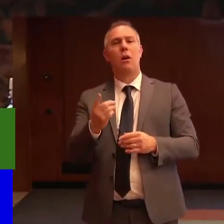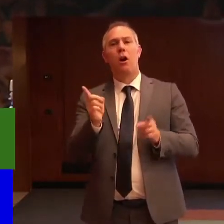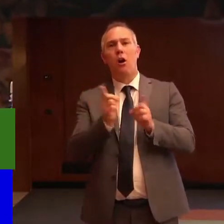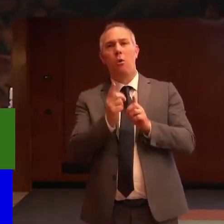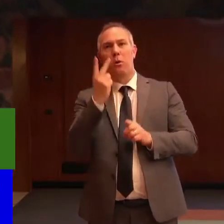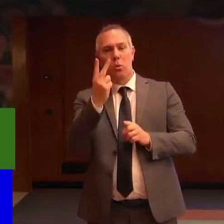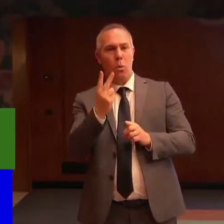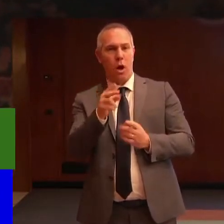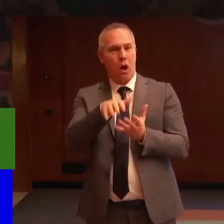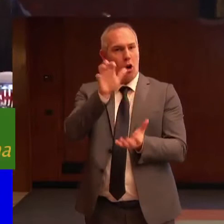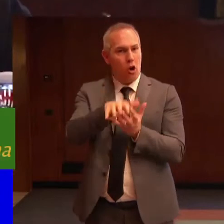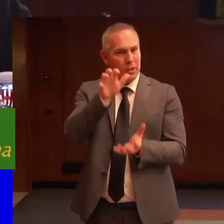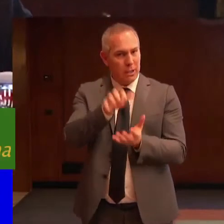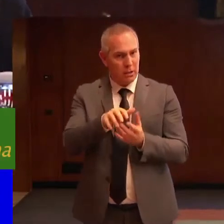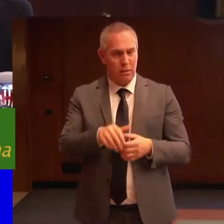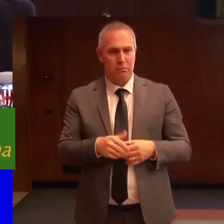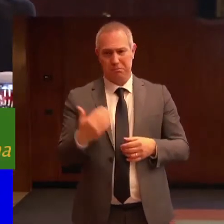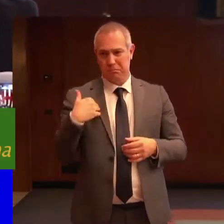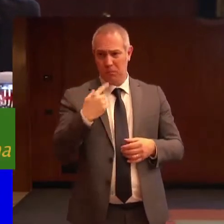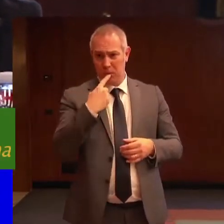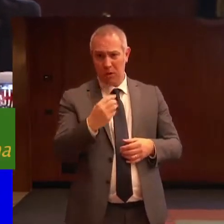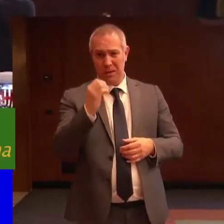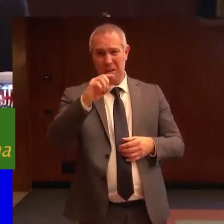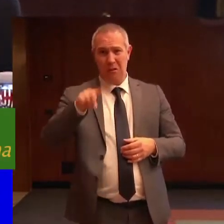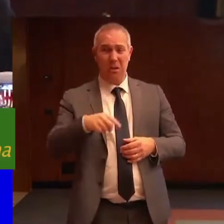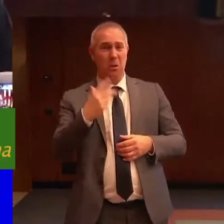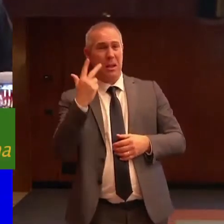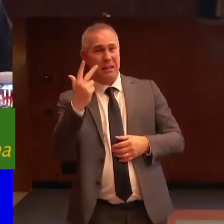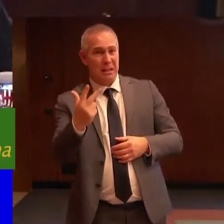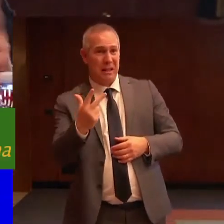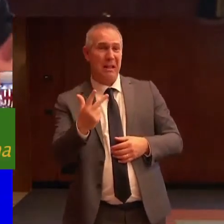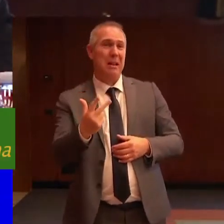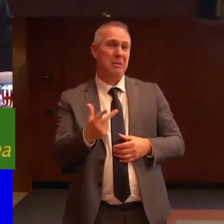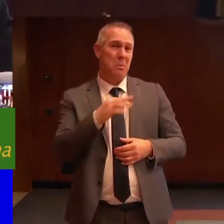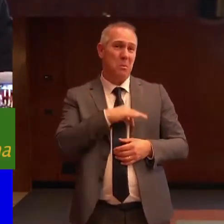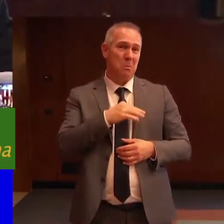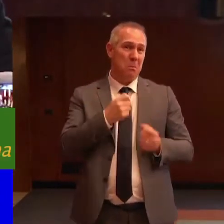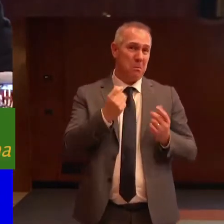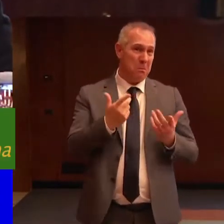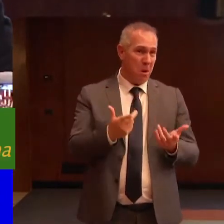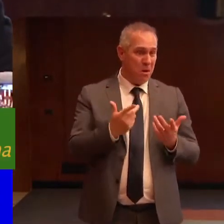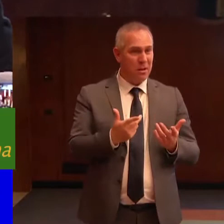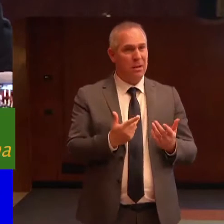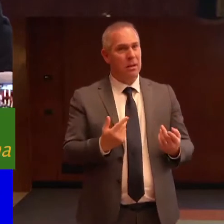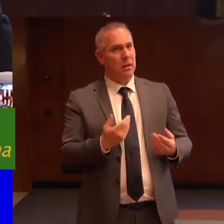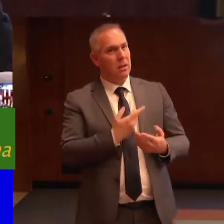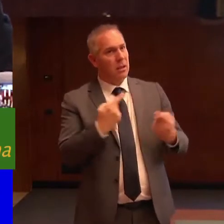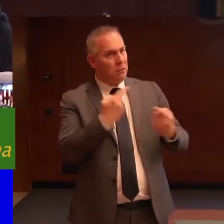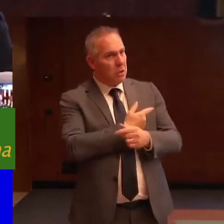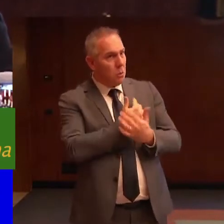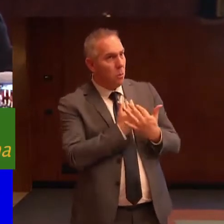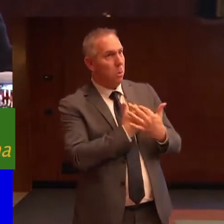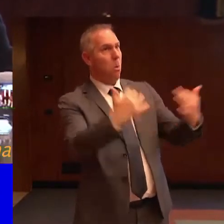diceva prima parlare allo 0,3 poi porta a casa poco, parlare a milioni è diverso.